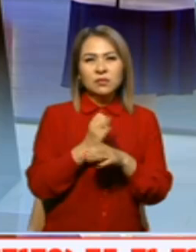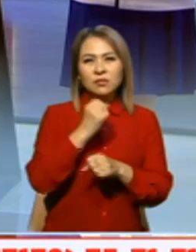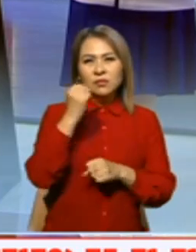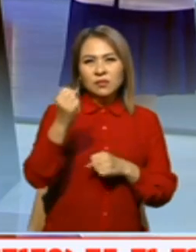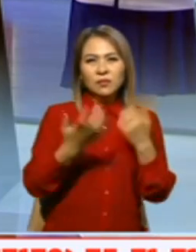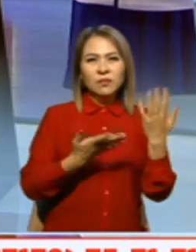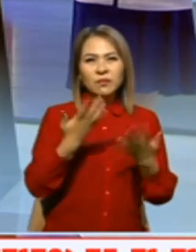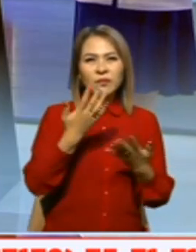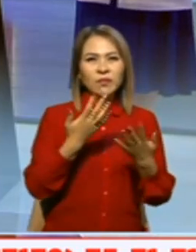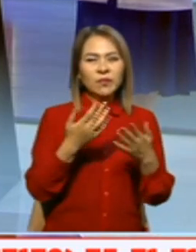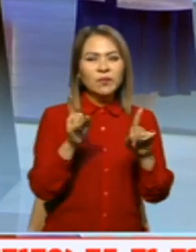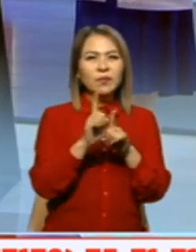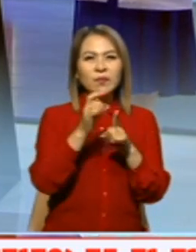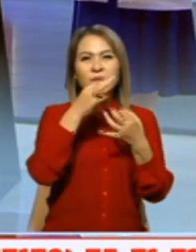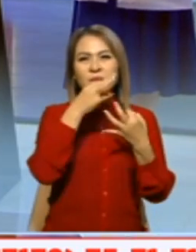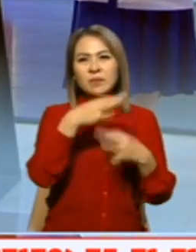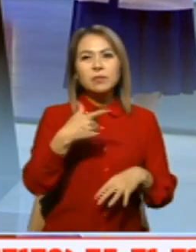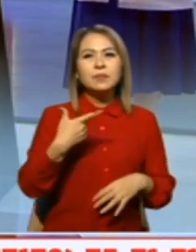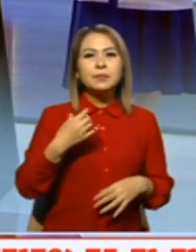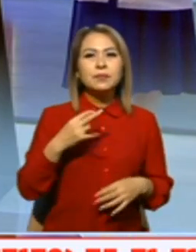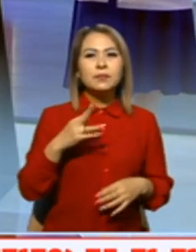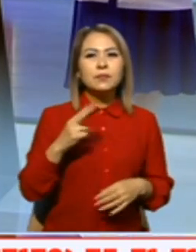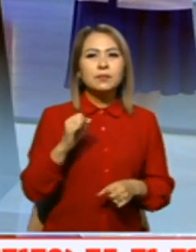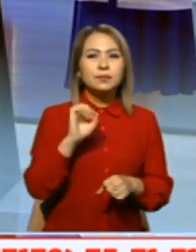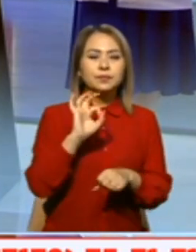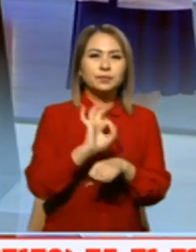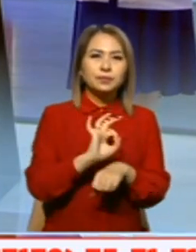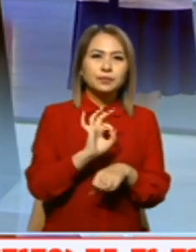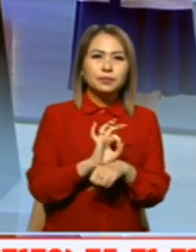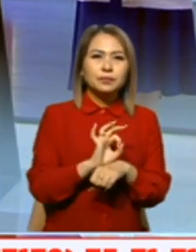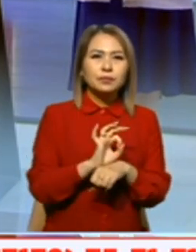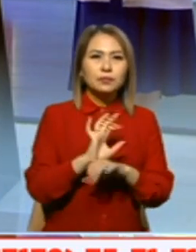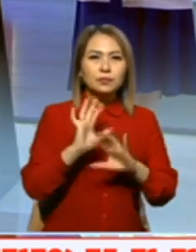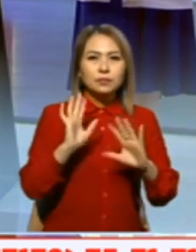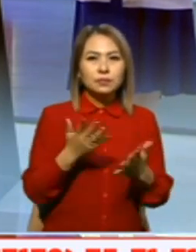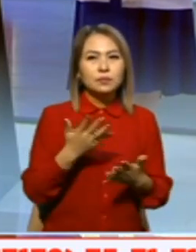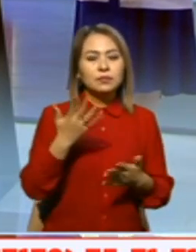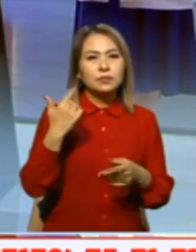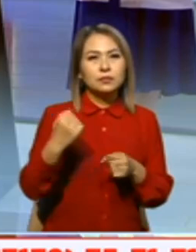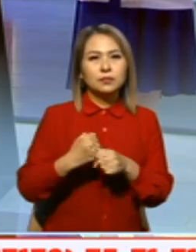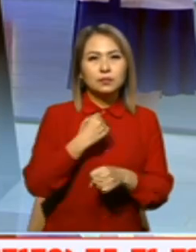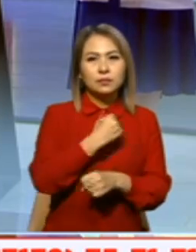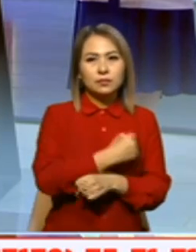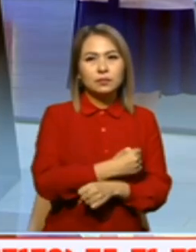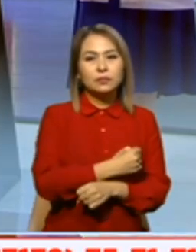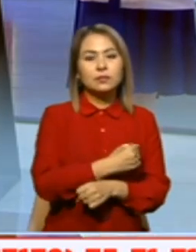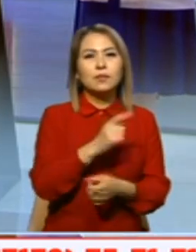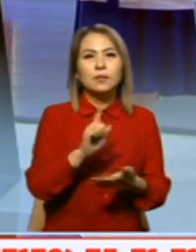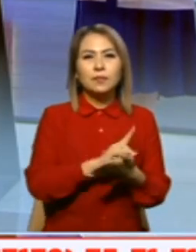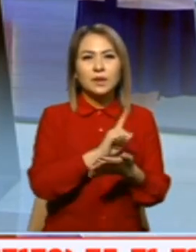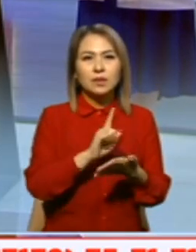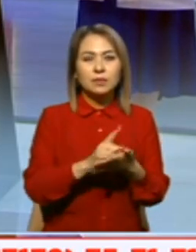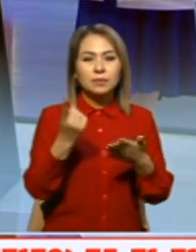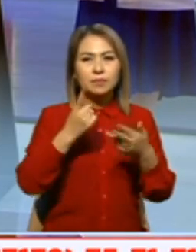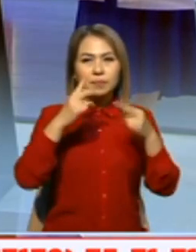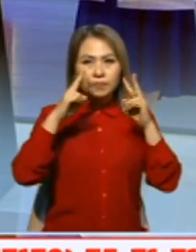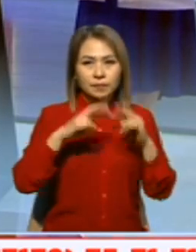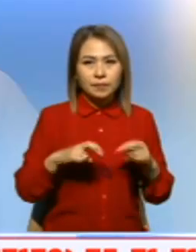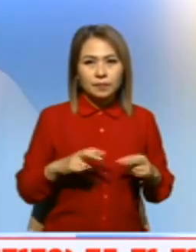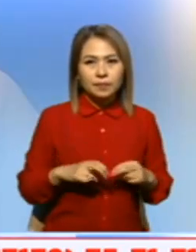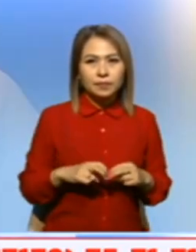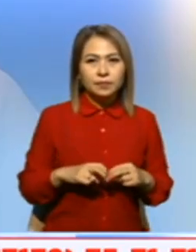де қандай да бір генетикалық ауруларға көрсеткіш болған жағдайда бізге жіберіледі. Әрине біз алдымен қараймыз